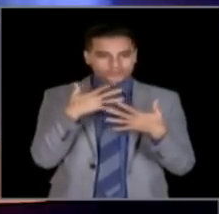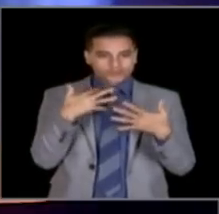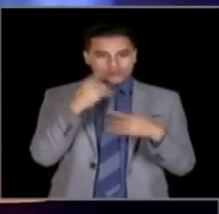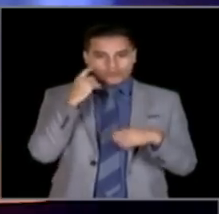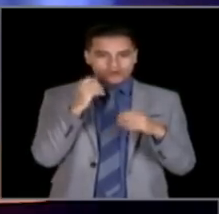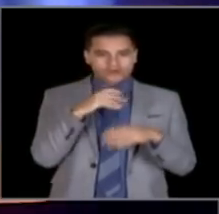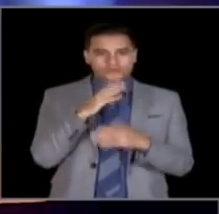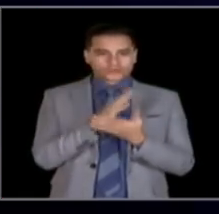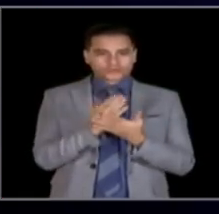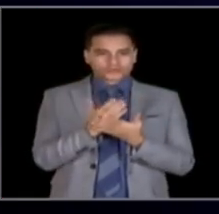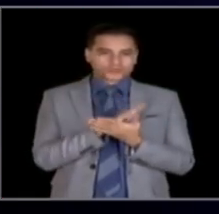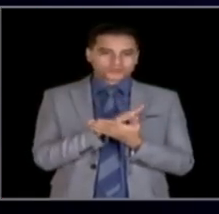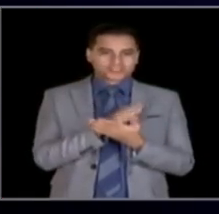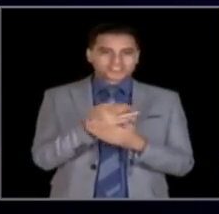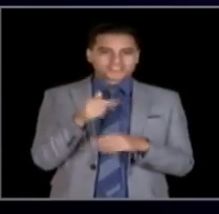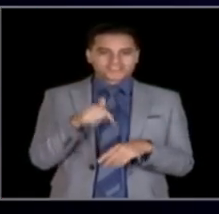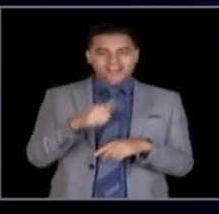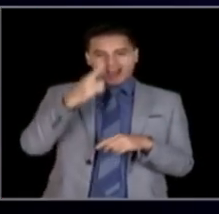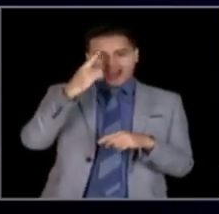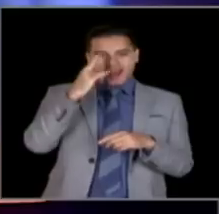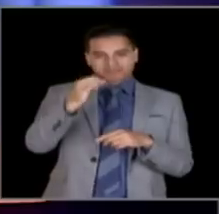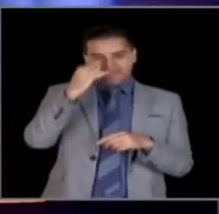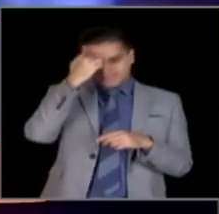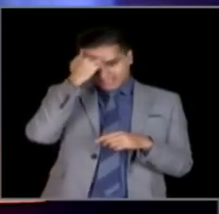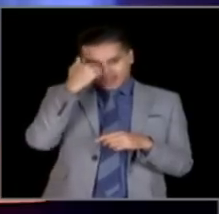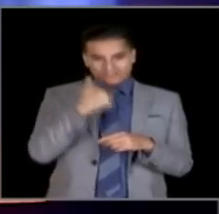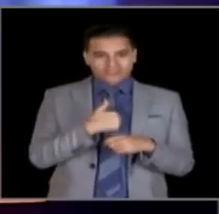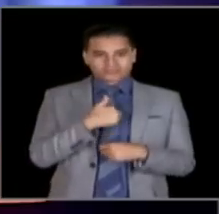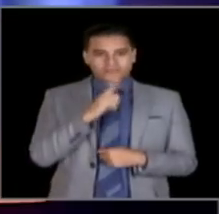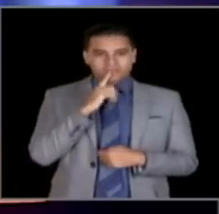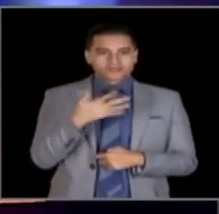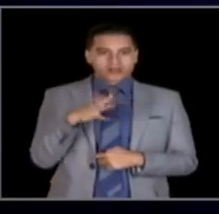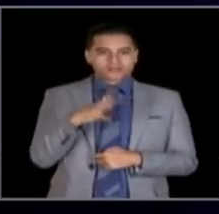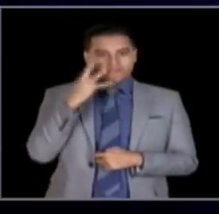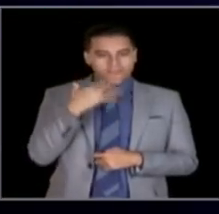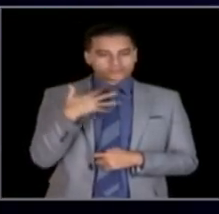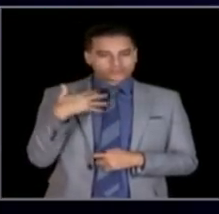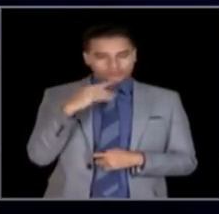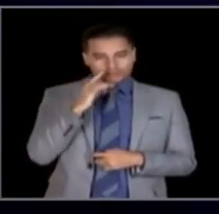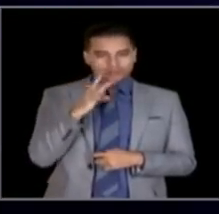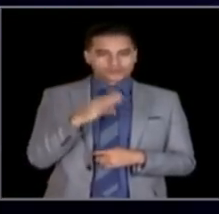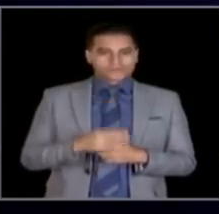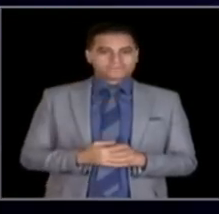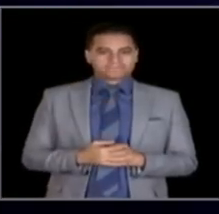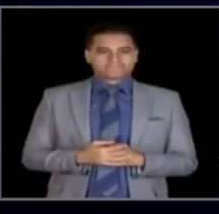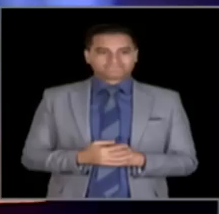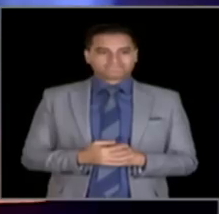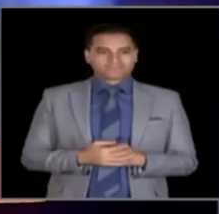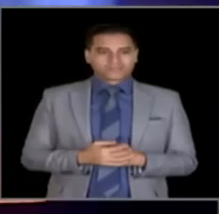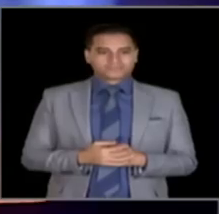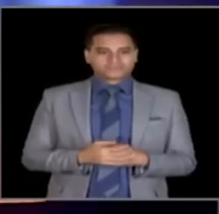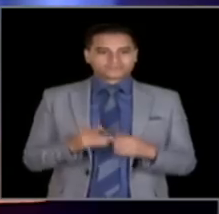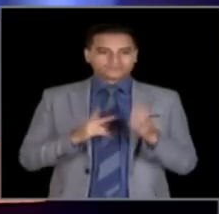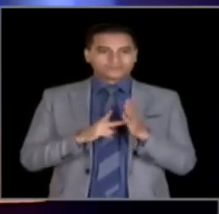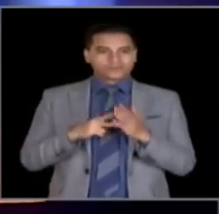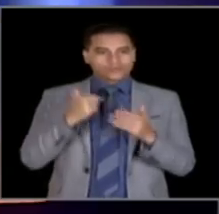وقلقانه. انا متاكد ان في 50,000 احساس جواكي. لا بس الاكتر مبسوطه. الاكتر مبسوطه. وصلنا لمرحله